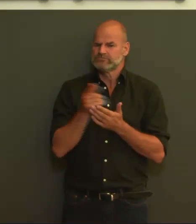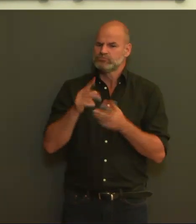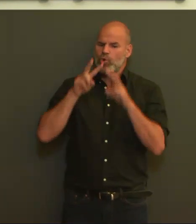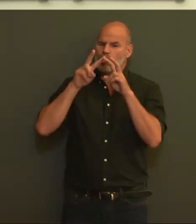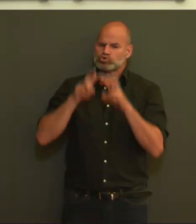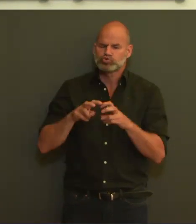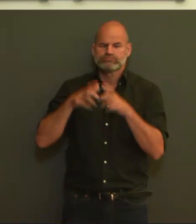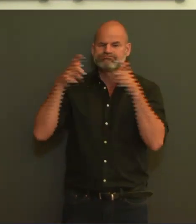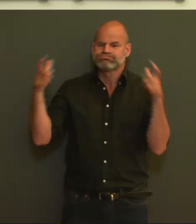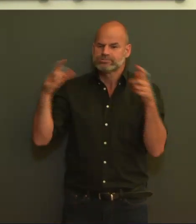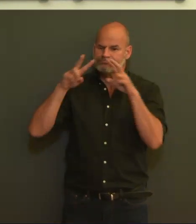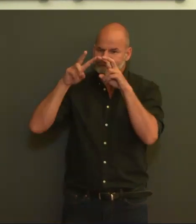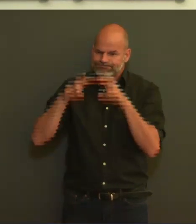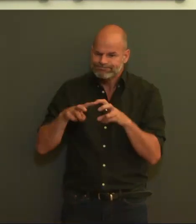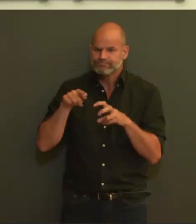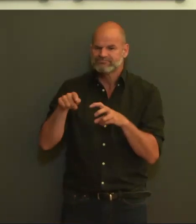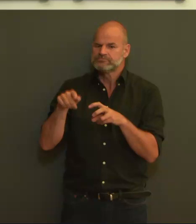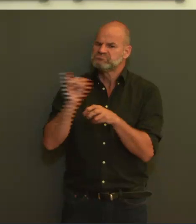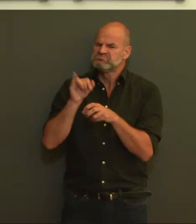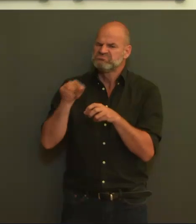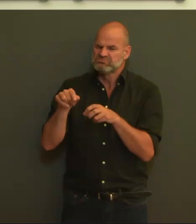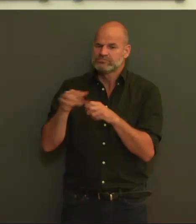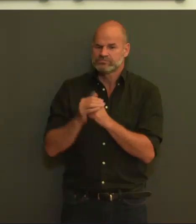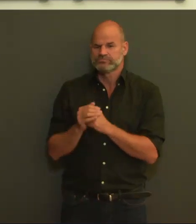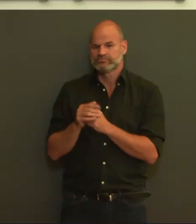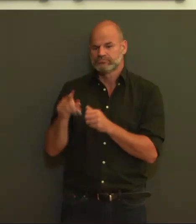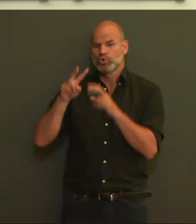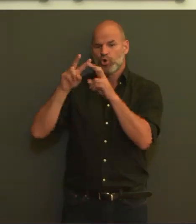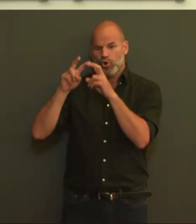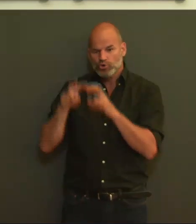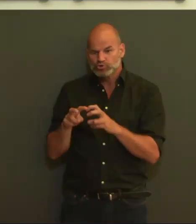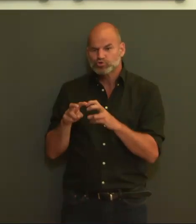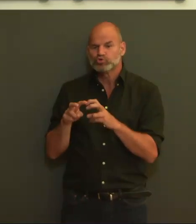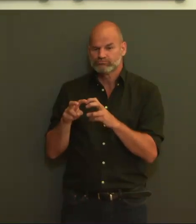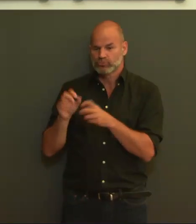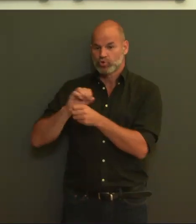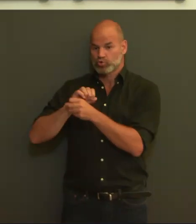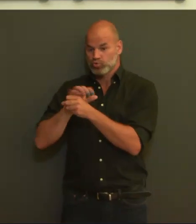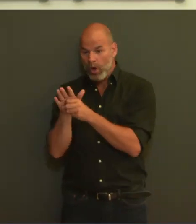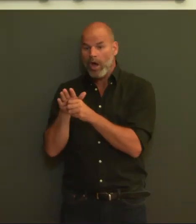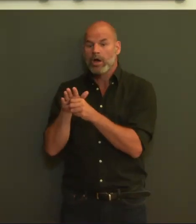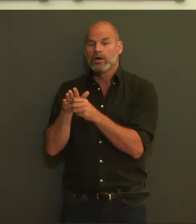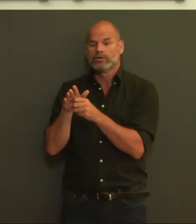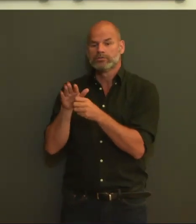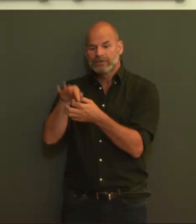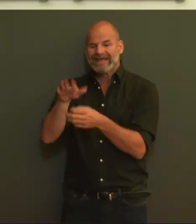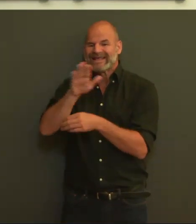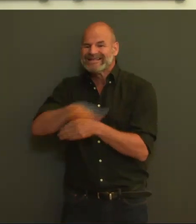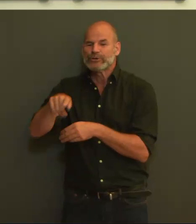België. Het rapport van deze studie zal vandaag gepubliceerd worden op de website van Cienzano.